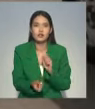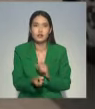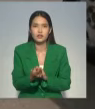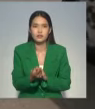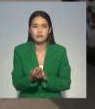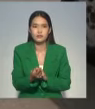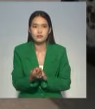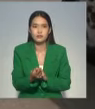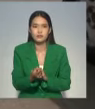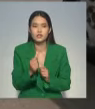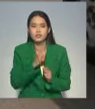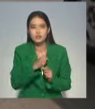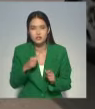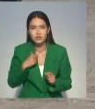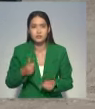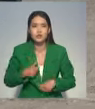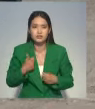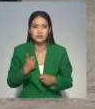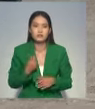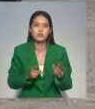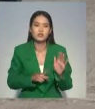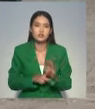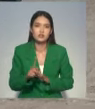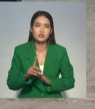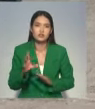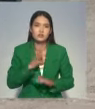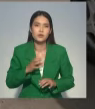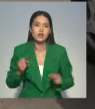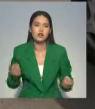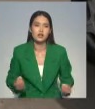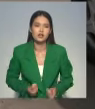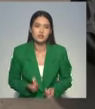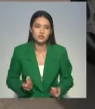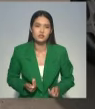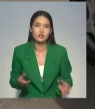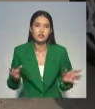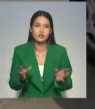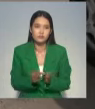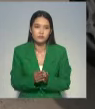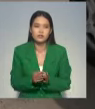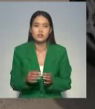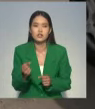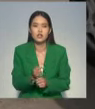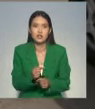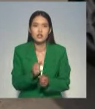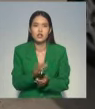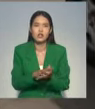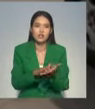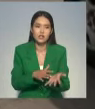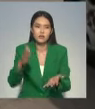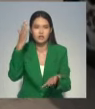больше. Улица тянется по всему ЖБИ. От жителей всей улицы Парковой делаем заявление в акимат,